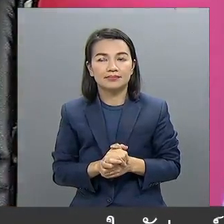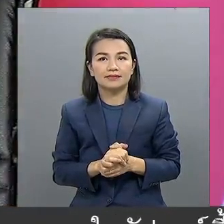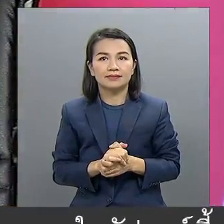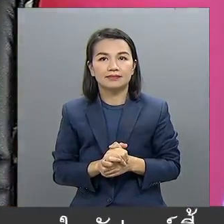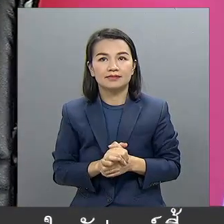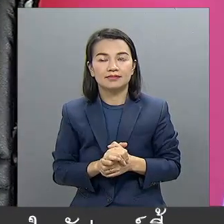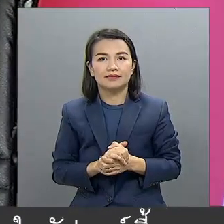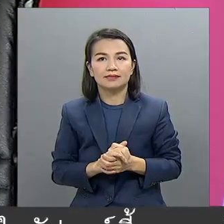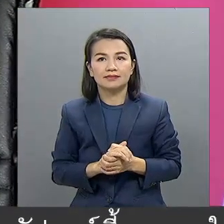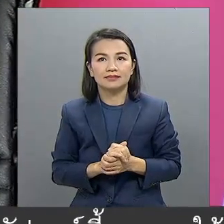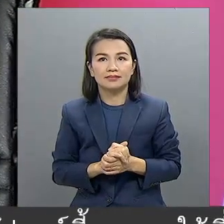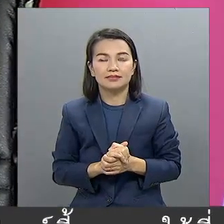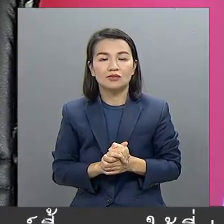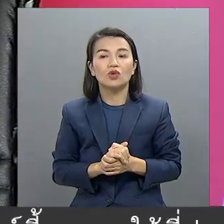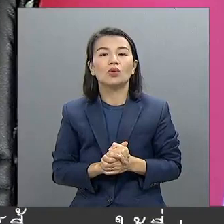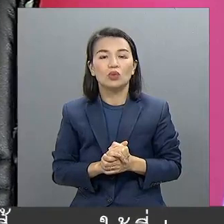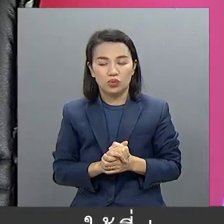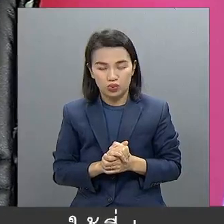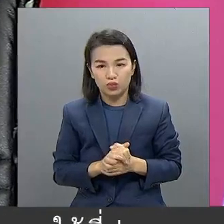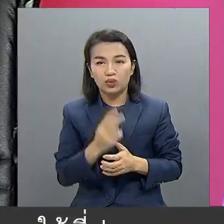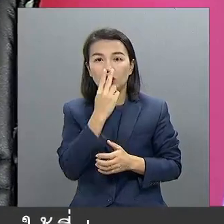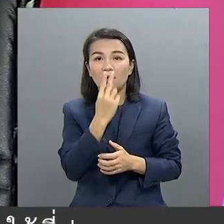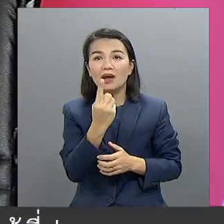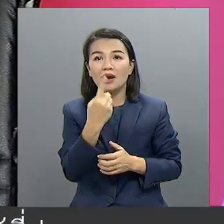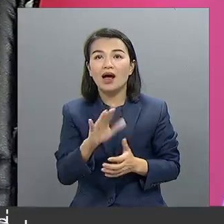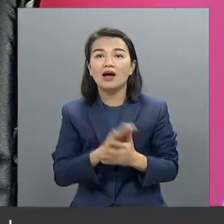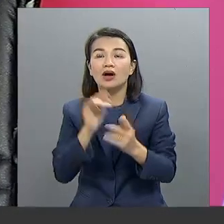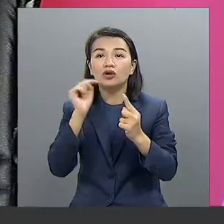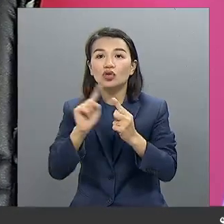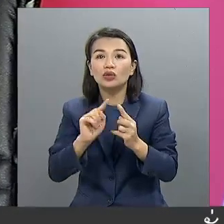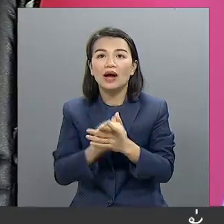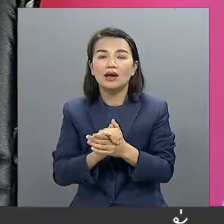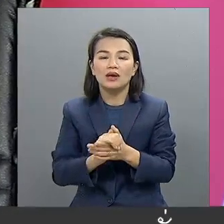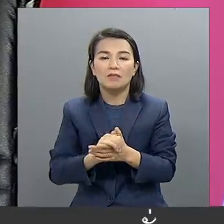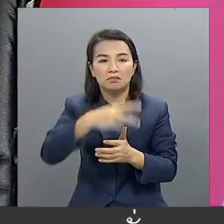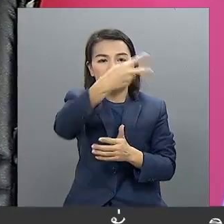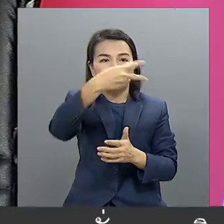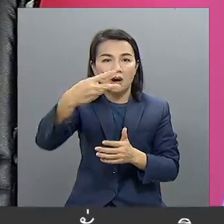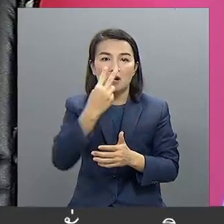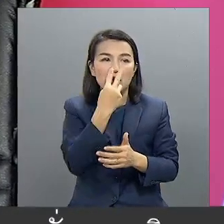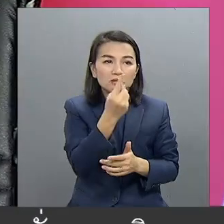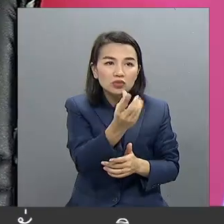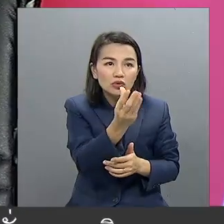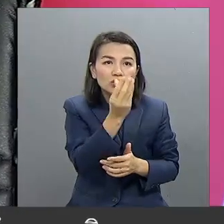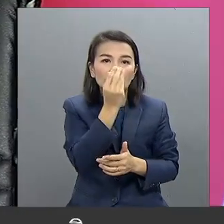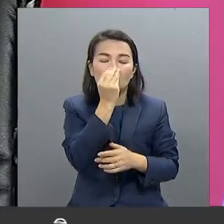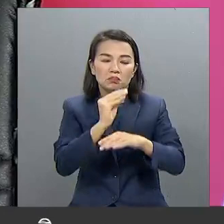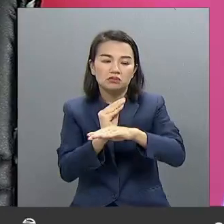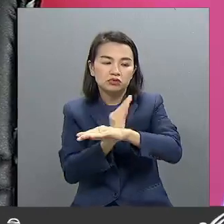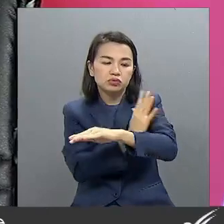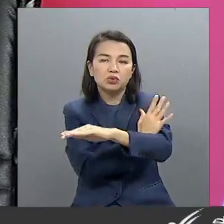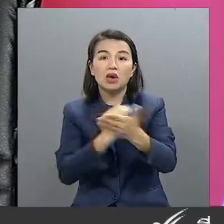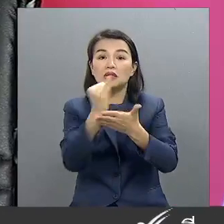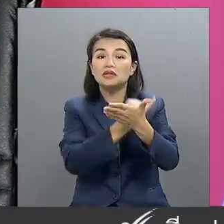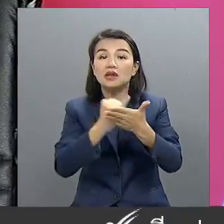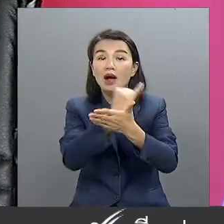โอ้โห ชอดสุดท้ายที่ซูมออกมาแล้มขอความพื้นผมขนลูกเลยใช่นะครั สินละปะที่สร้างสารออกมา